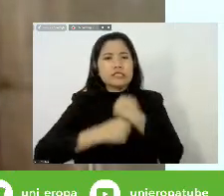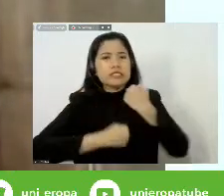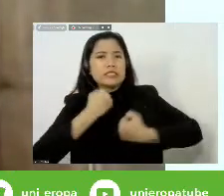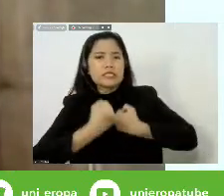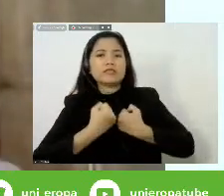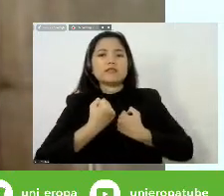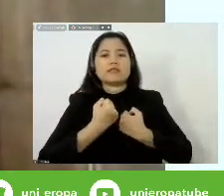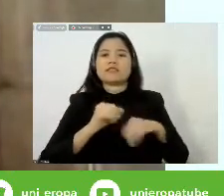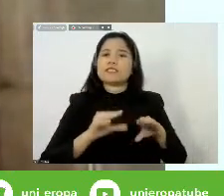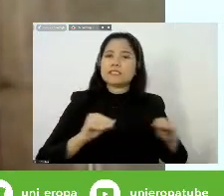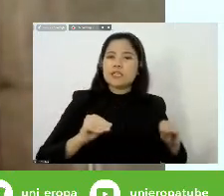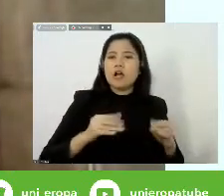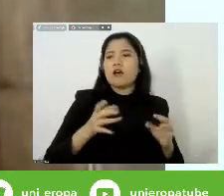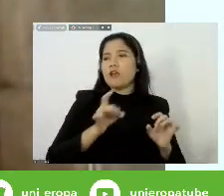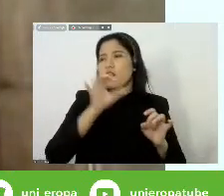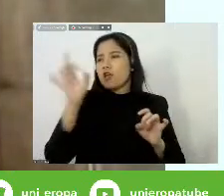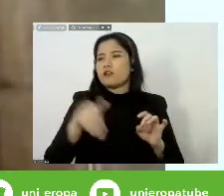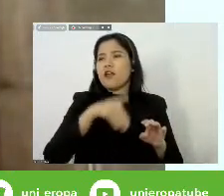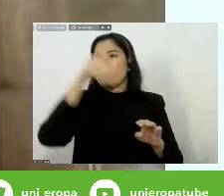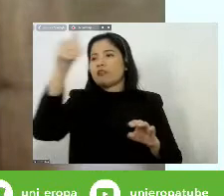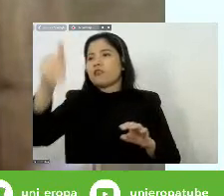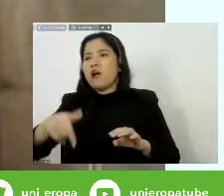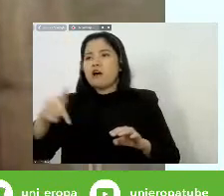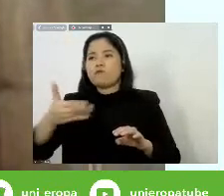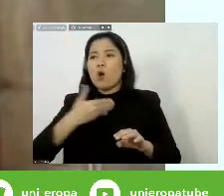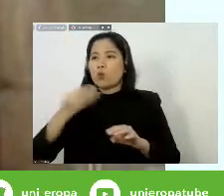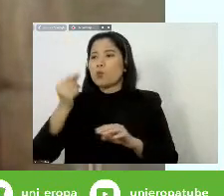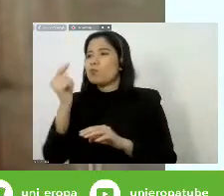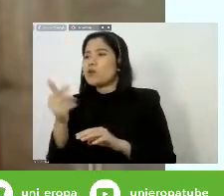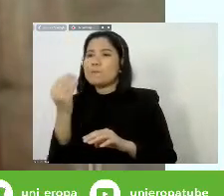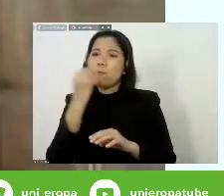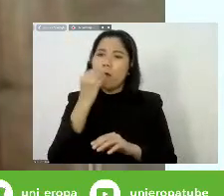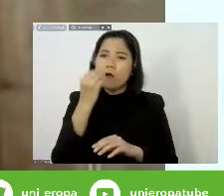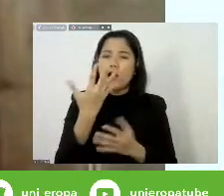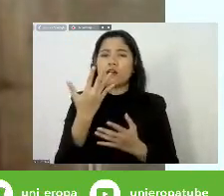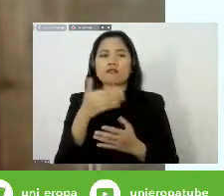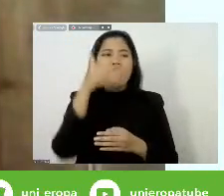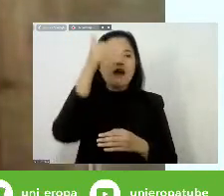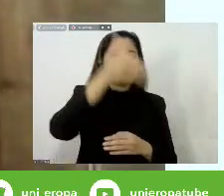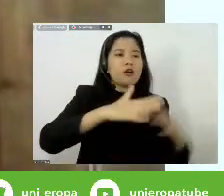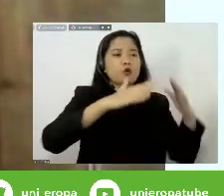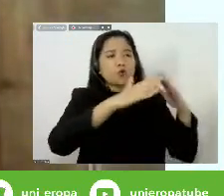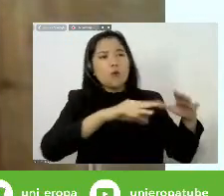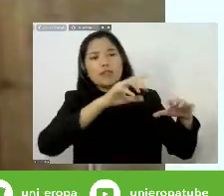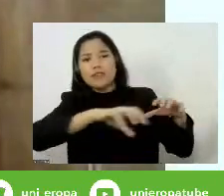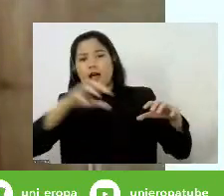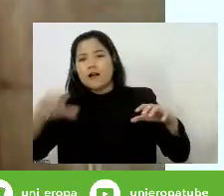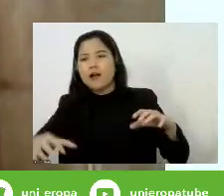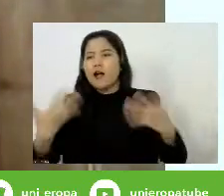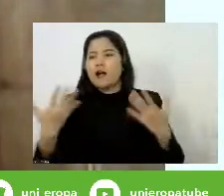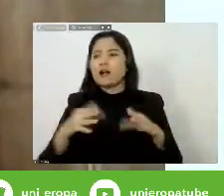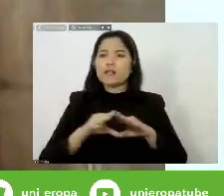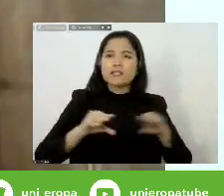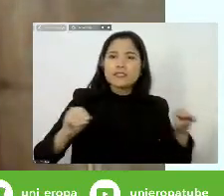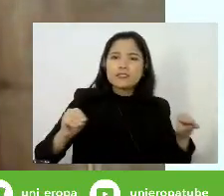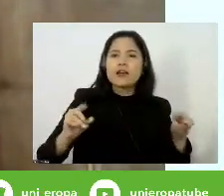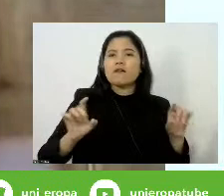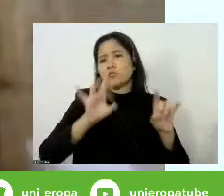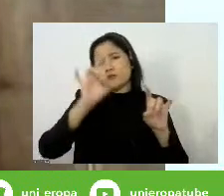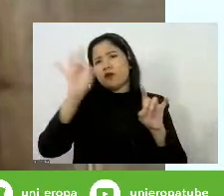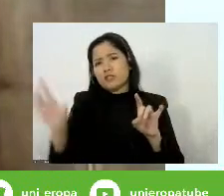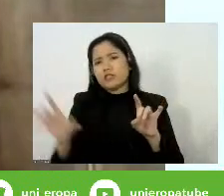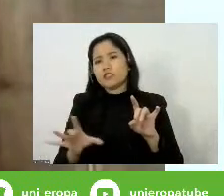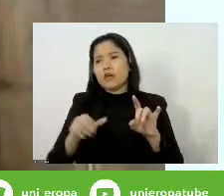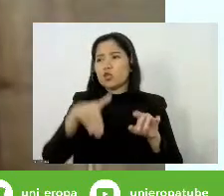tadi misalnya ke minimarket beli sarapan ke warung ke rumah tetangga syukur ke bekerja pakai sepeda begitu